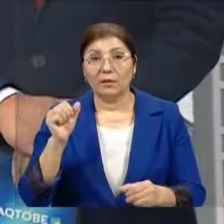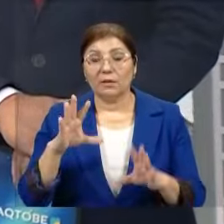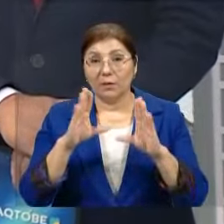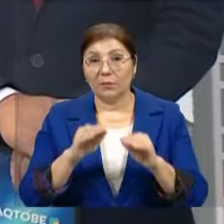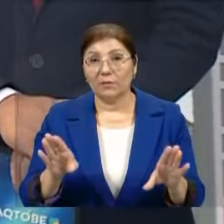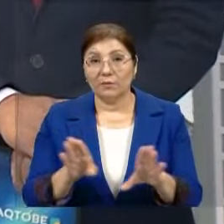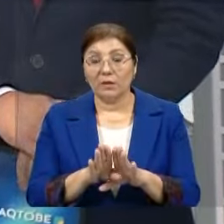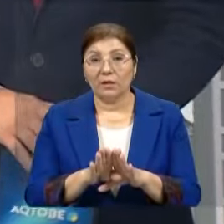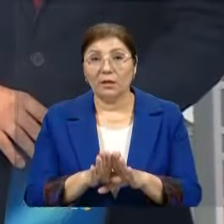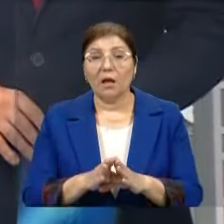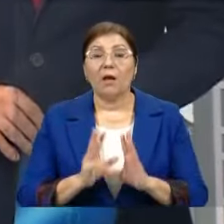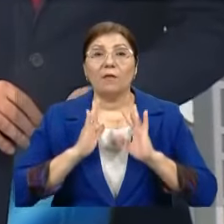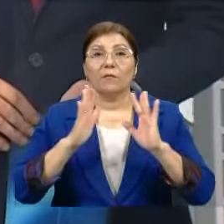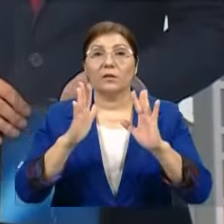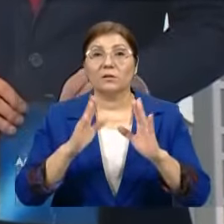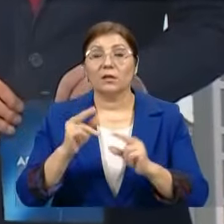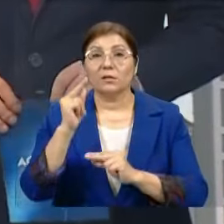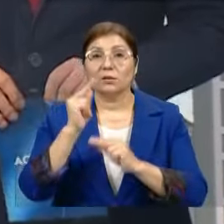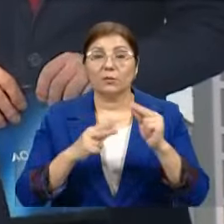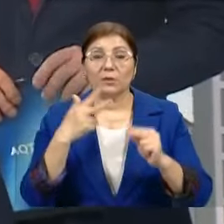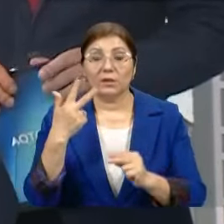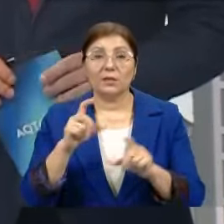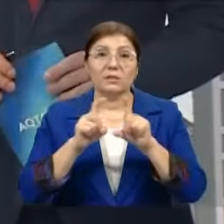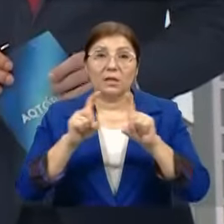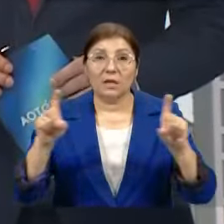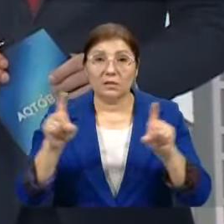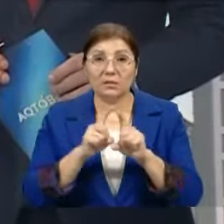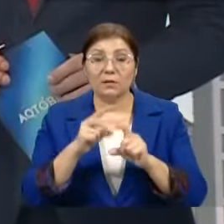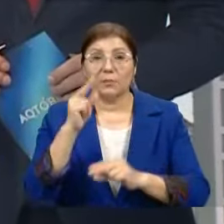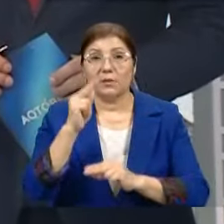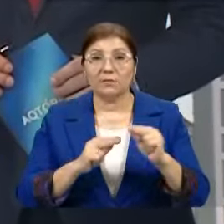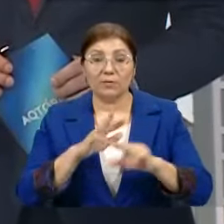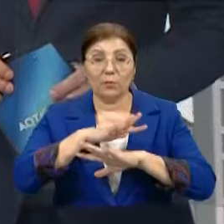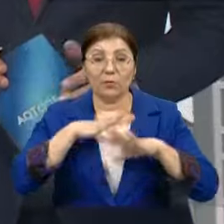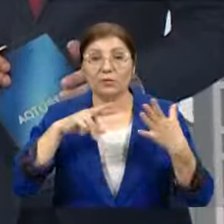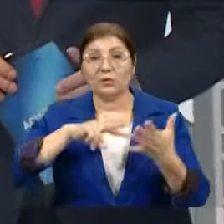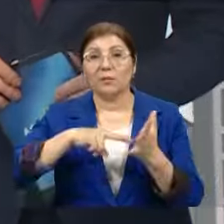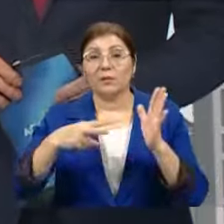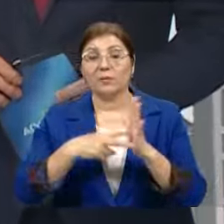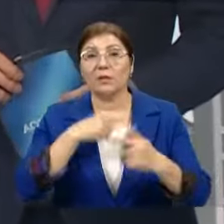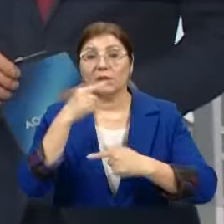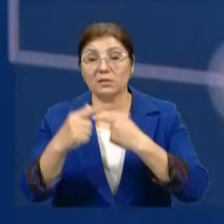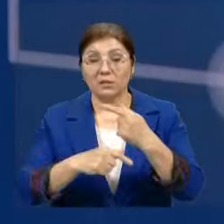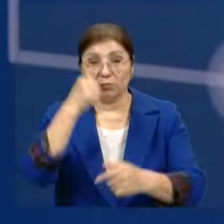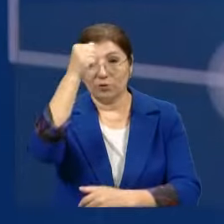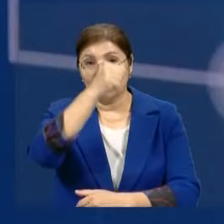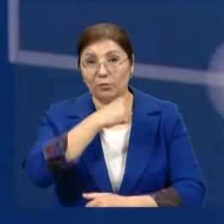подобных инцидентов в лесах строятся 3 специальные станции. Возведение еще нескольких запланировано на следующий год.